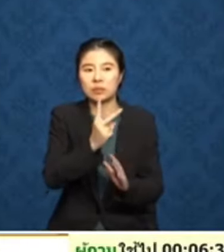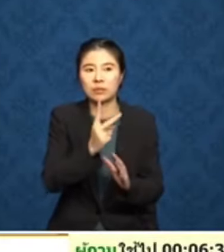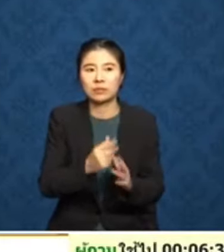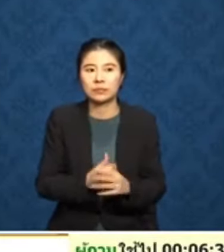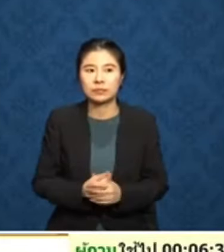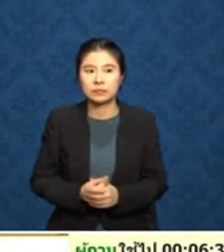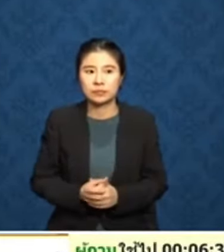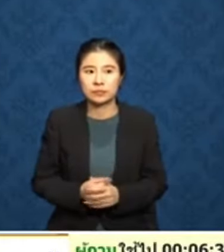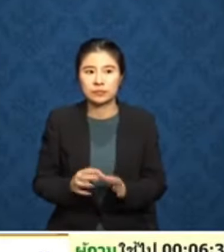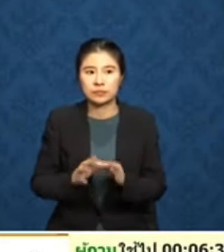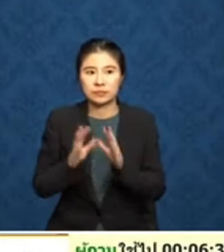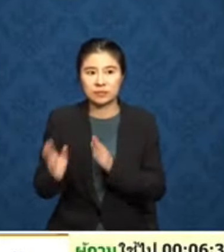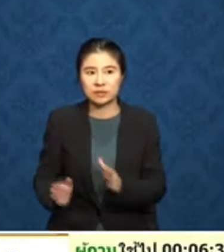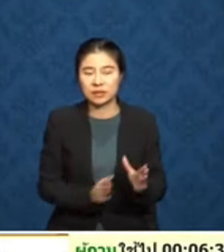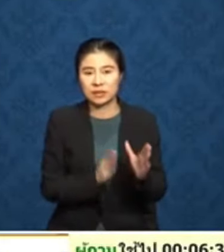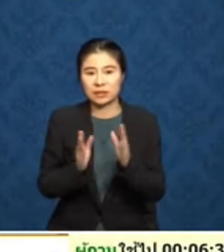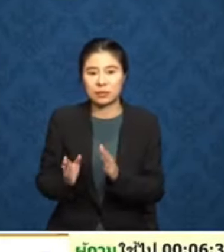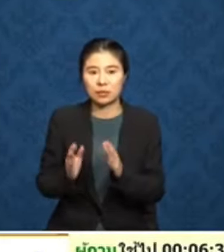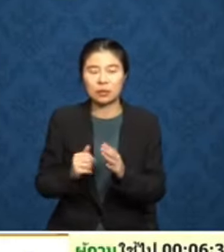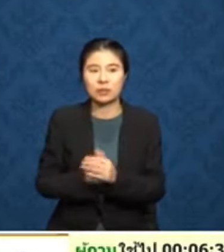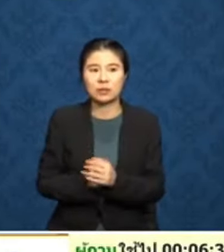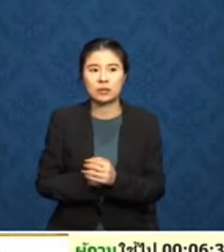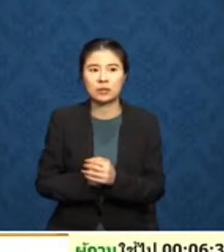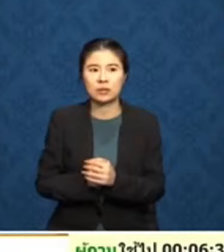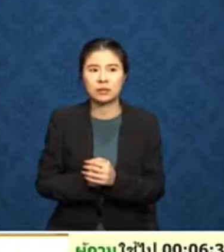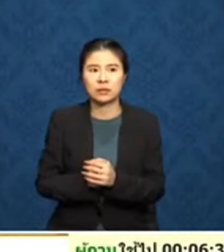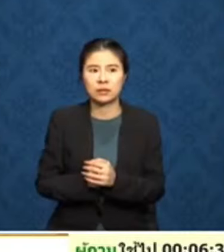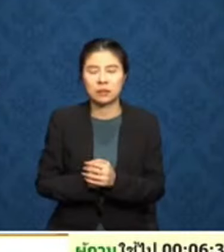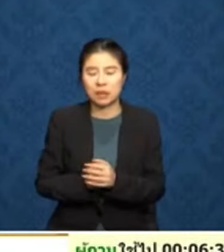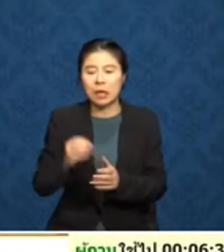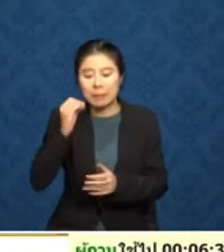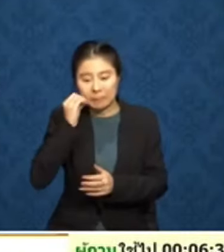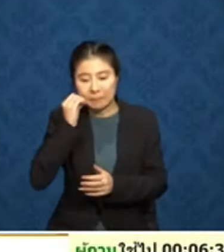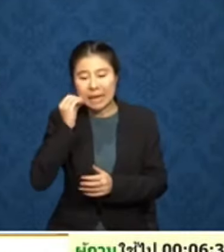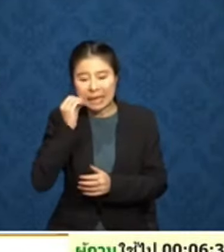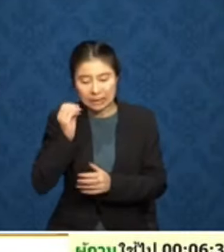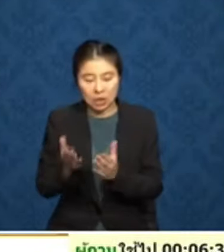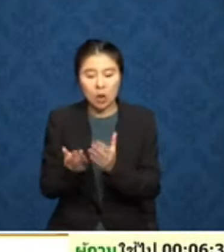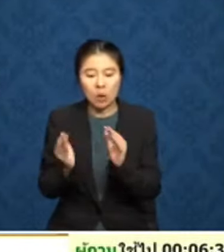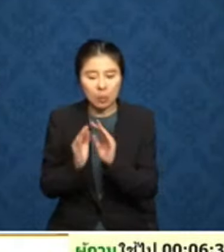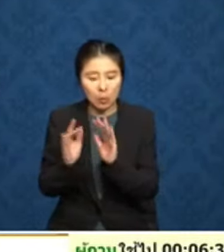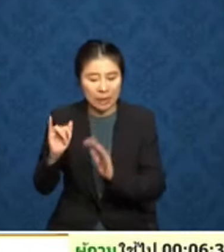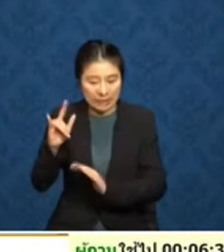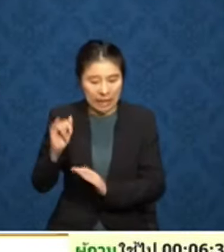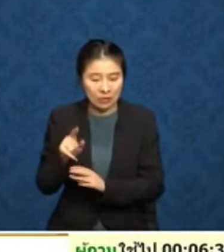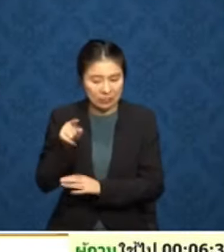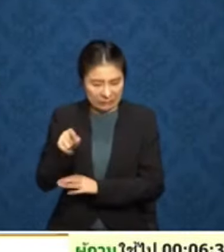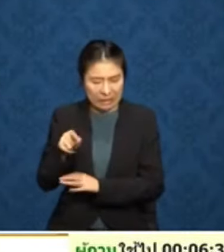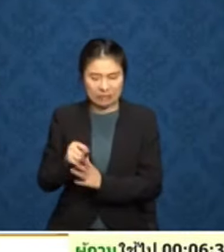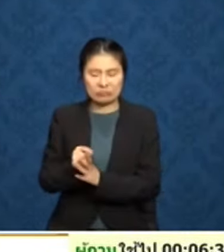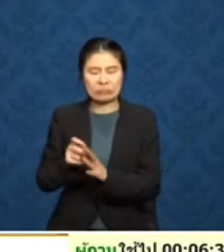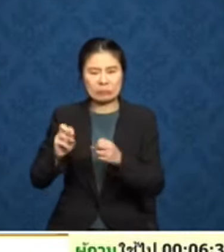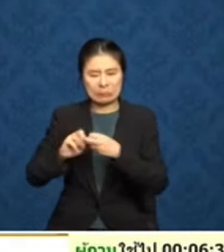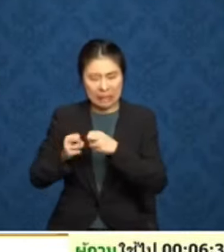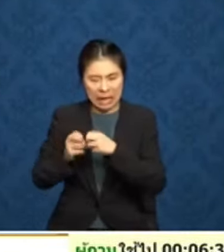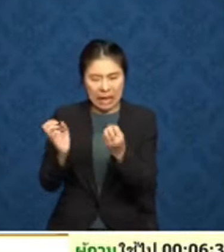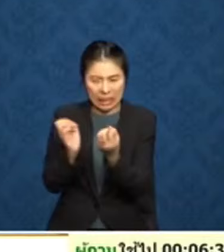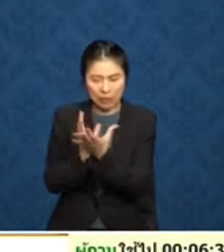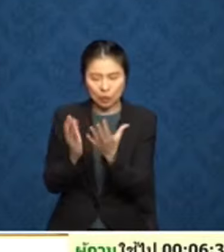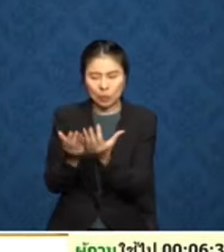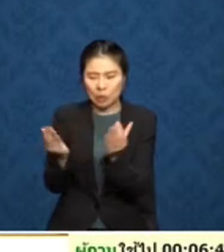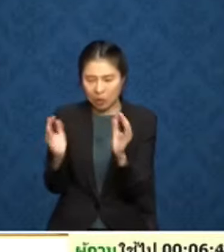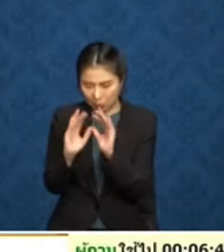ริ่มกระบวนการค่ะพอที่บ้านเขาเนี่ยโอเคยอมรับแล้วว่าคนนี้เนี่ยเป็นปัญหาทั้งกับครอบครัวแล้วก็เป็นปั